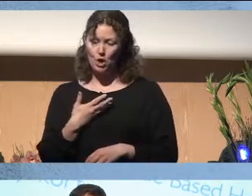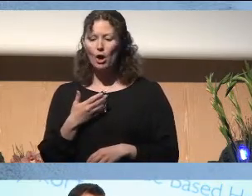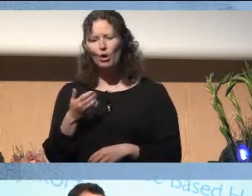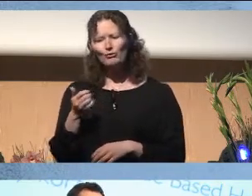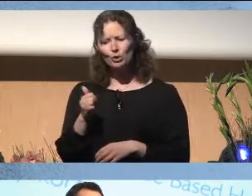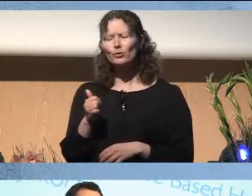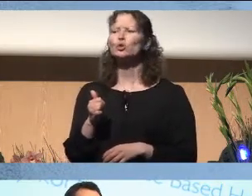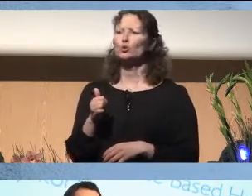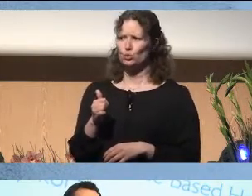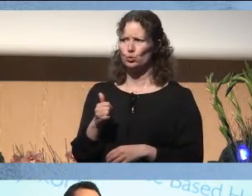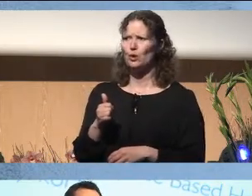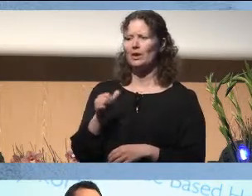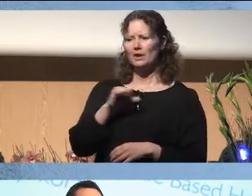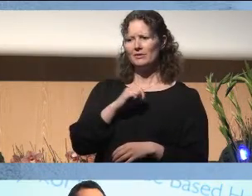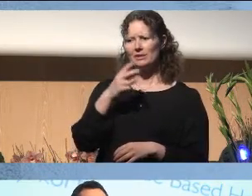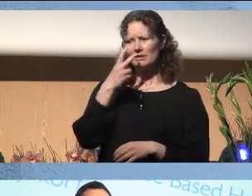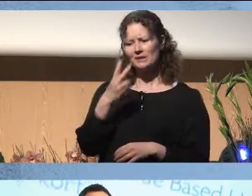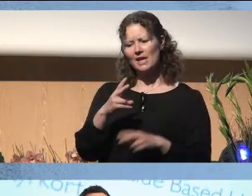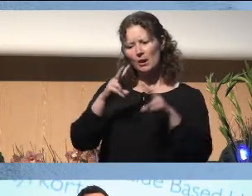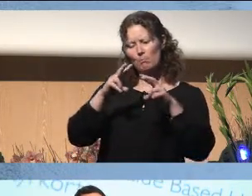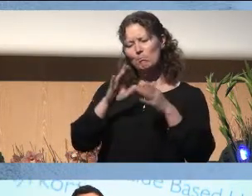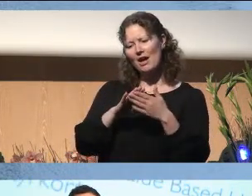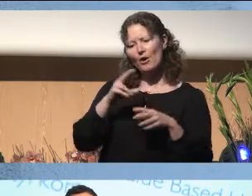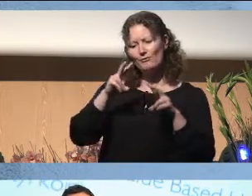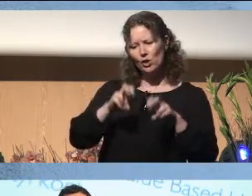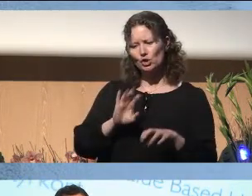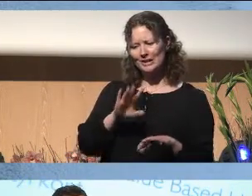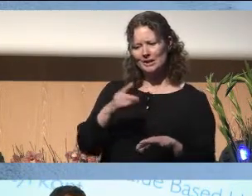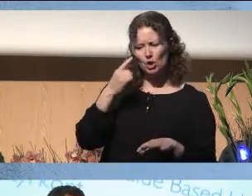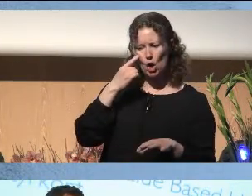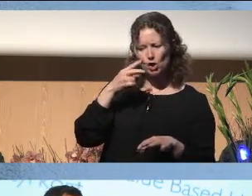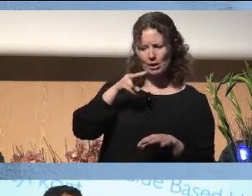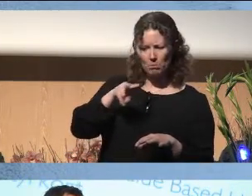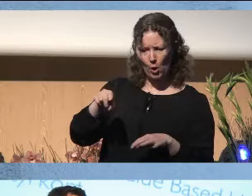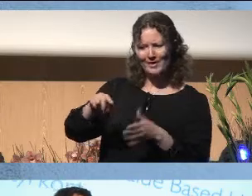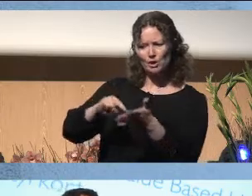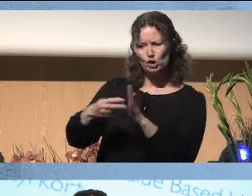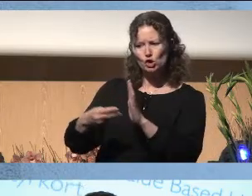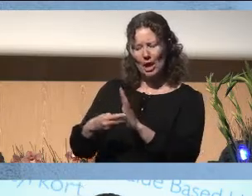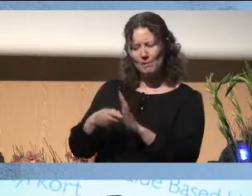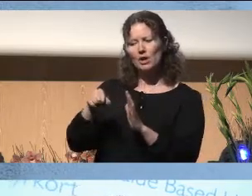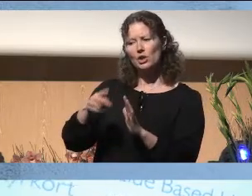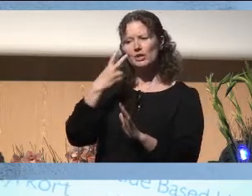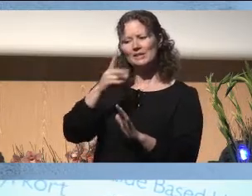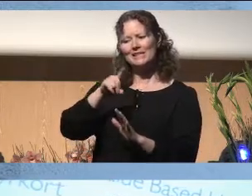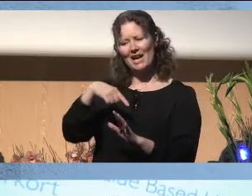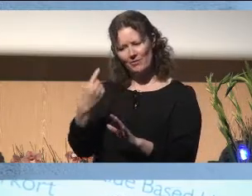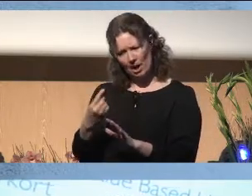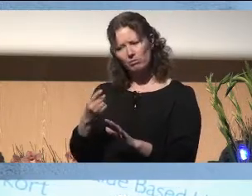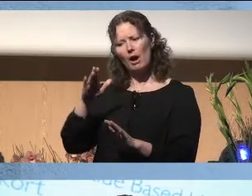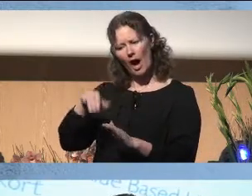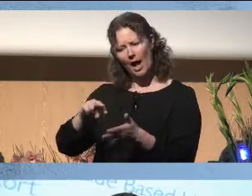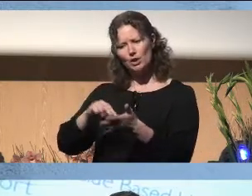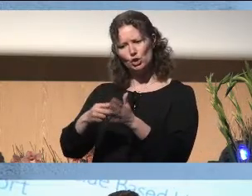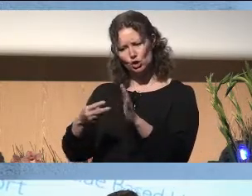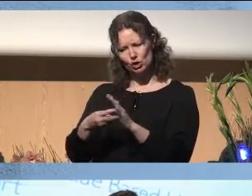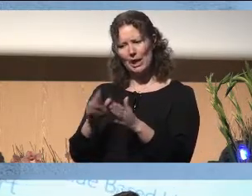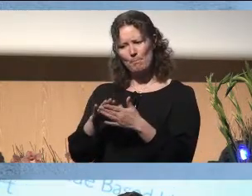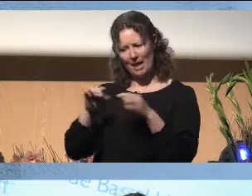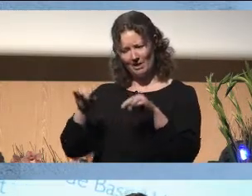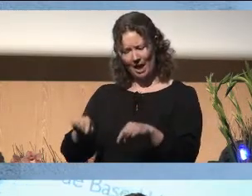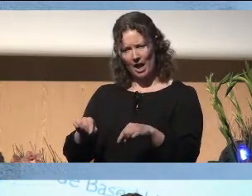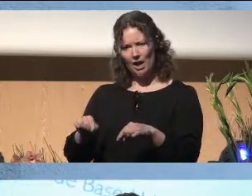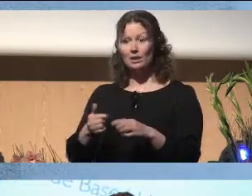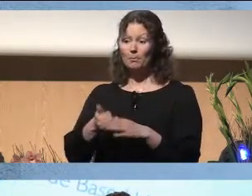på? Jo, om vi tittar med en forskares ögon på systemet så ser vi att det är ett systemfel. Och de